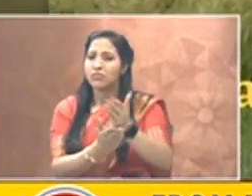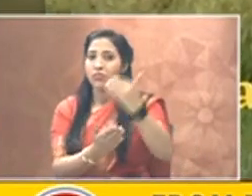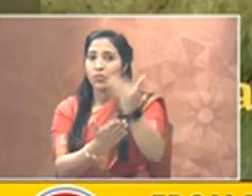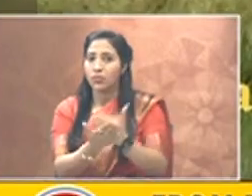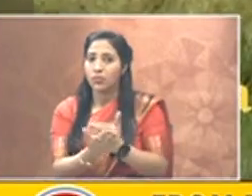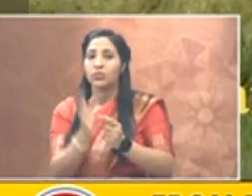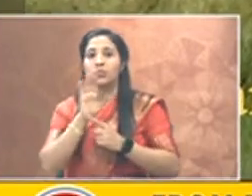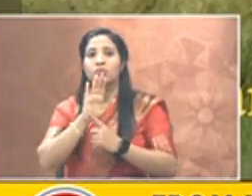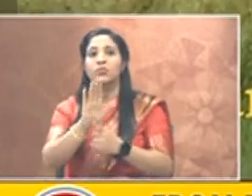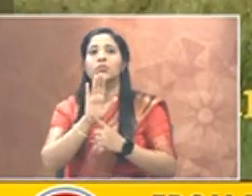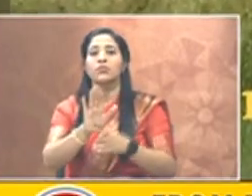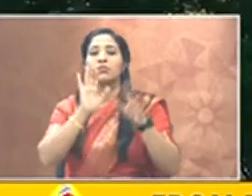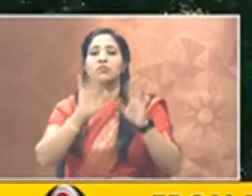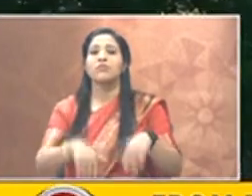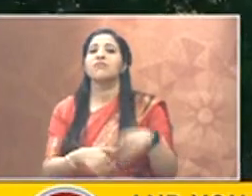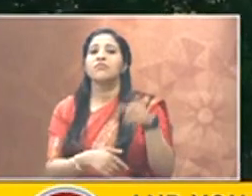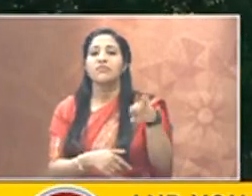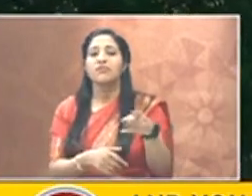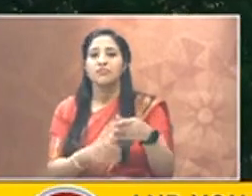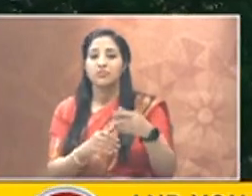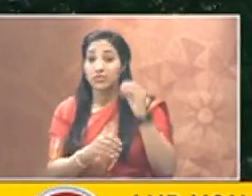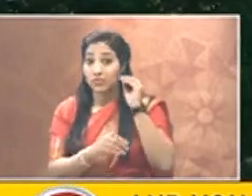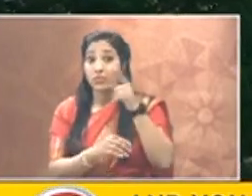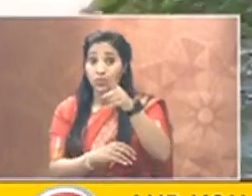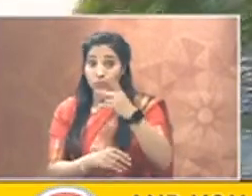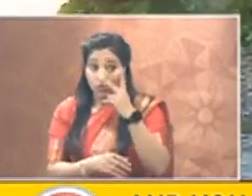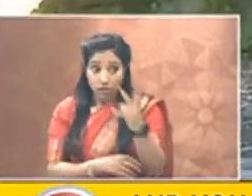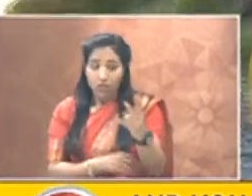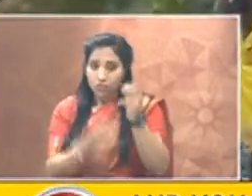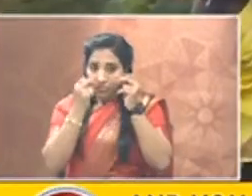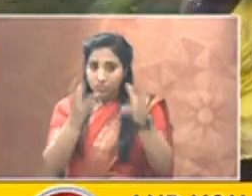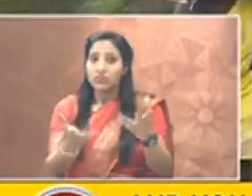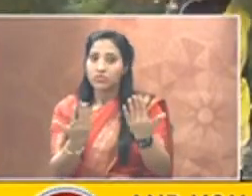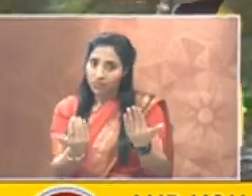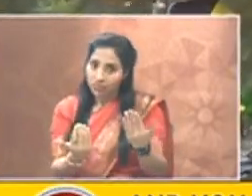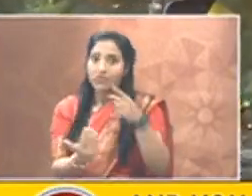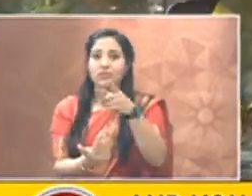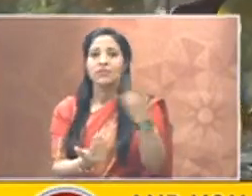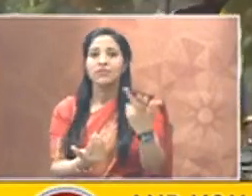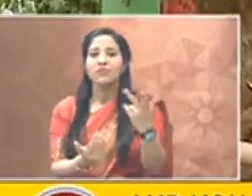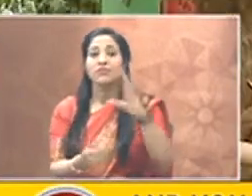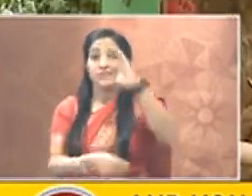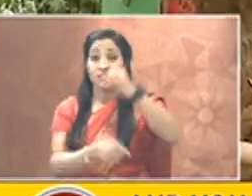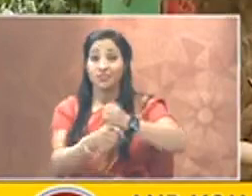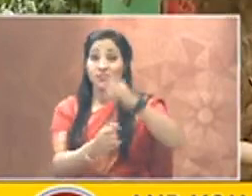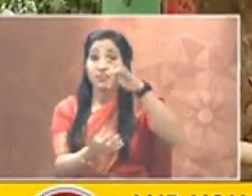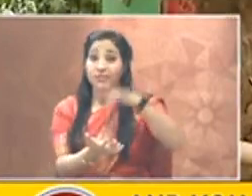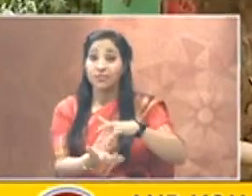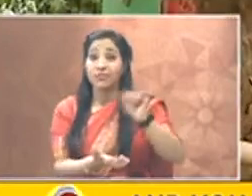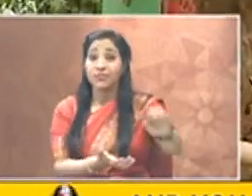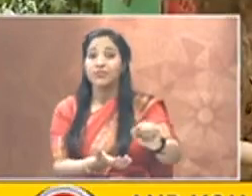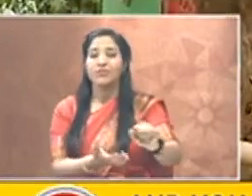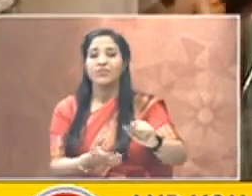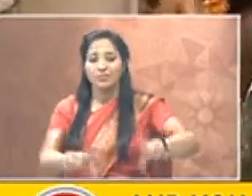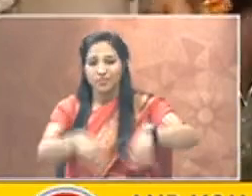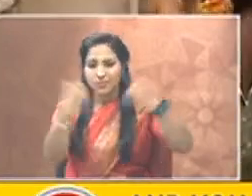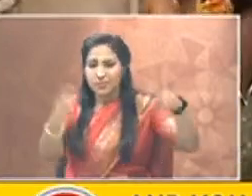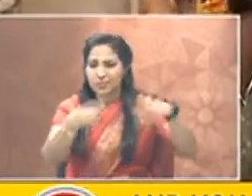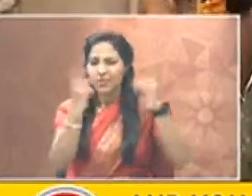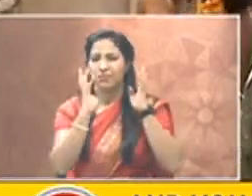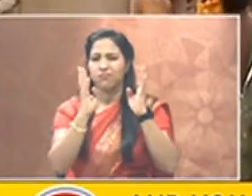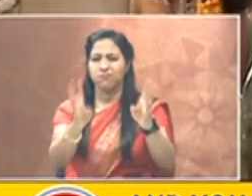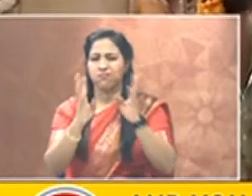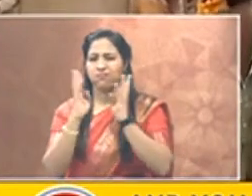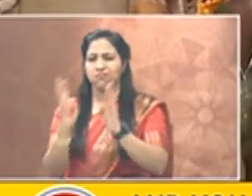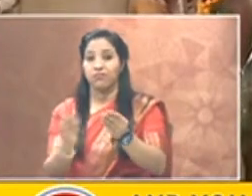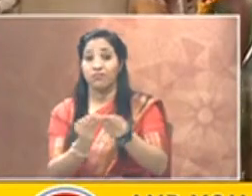कार्यक्रम का प्रसारण होता है। और आपको जानकर हैरानी होगी कि छत्तीसगढ़ के जंगल और उसके आसपास